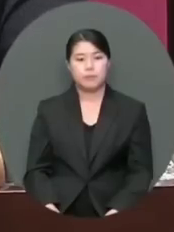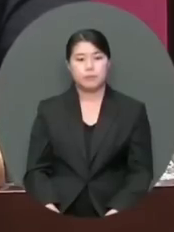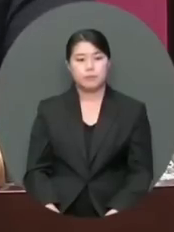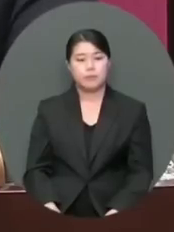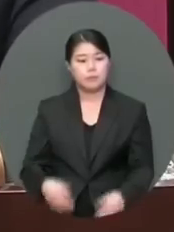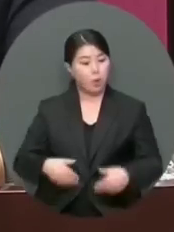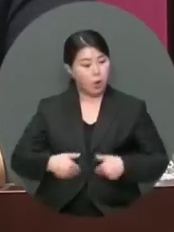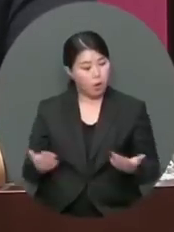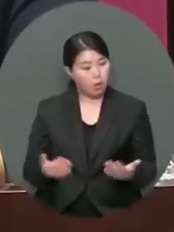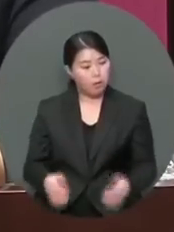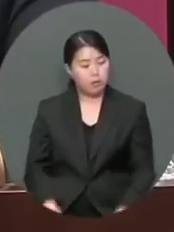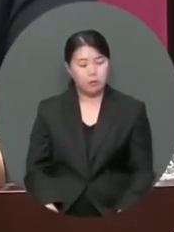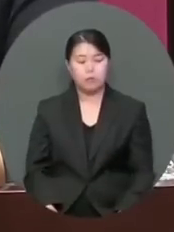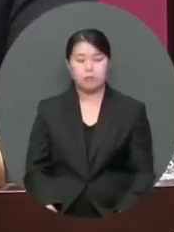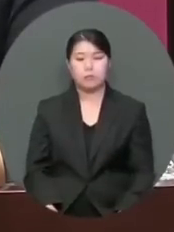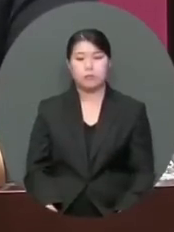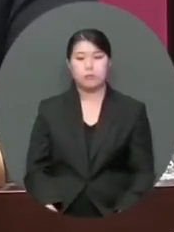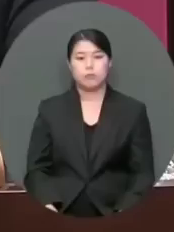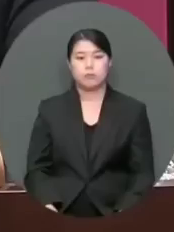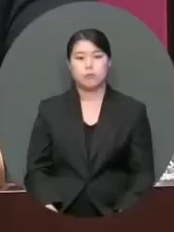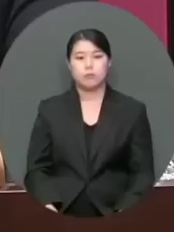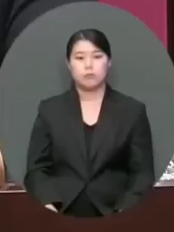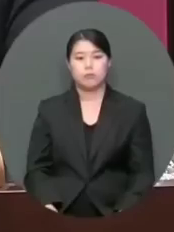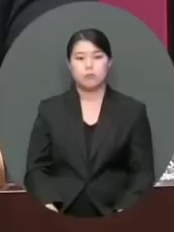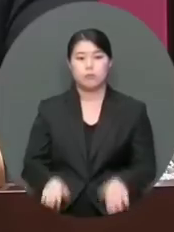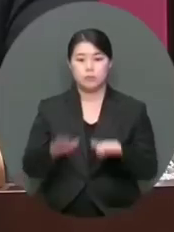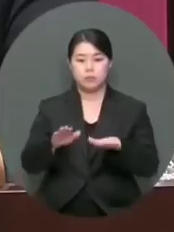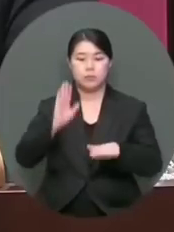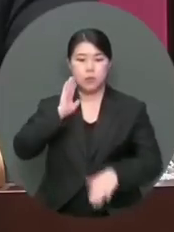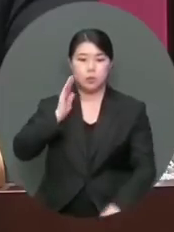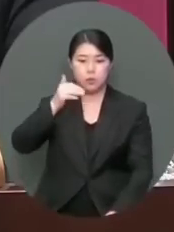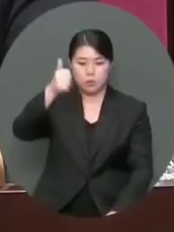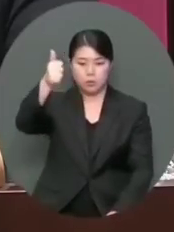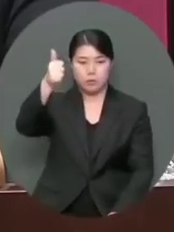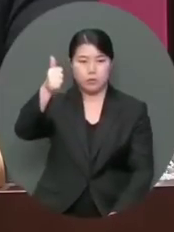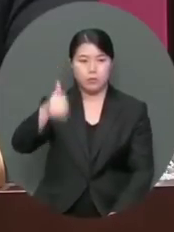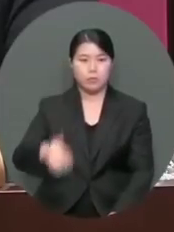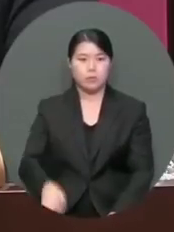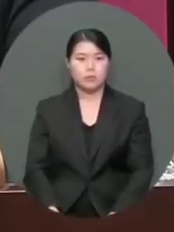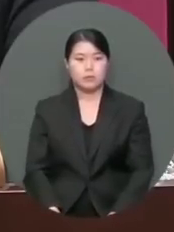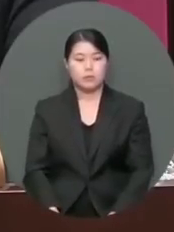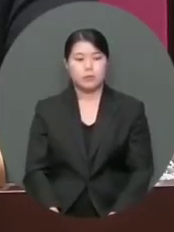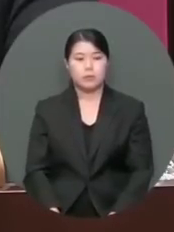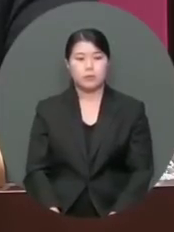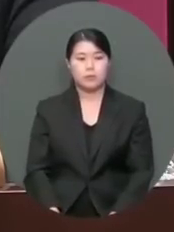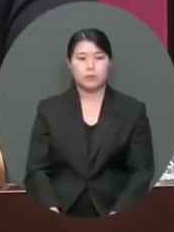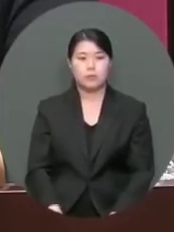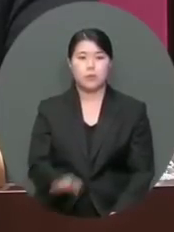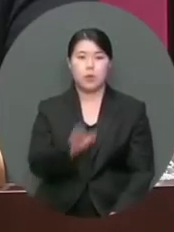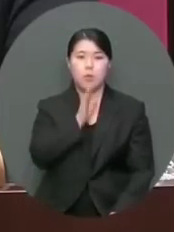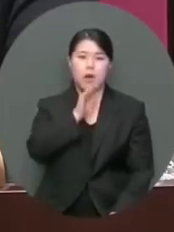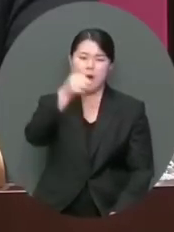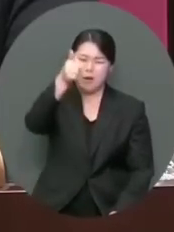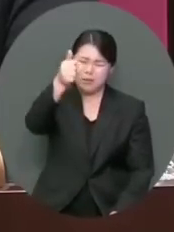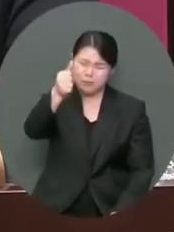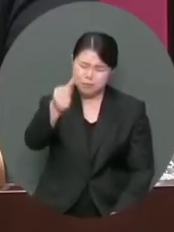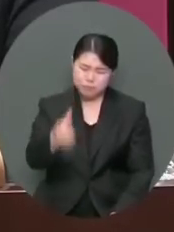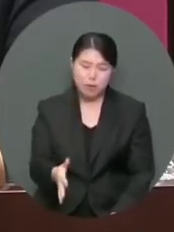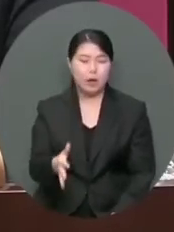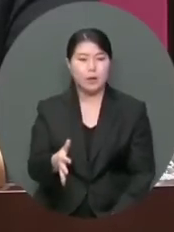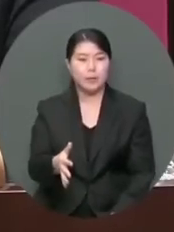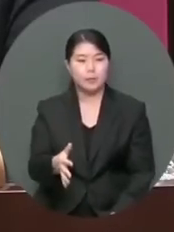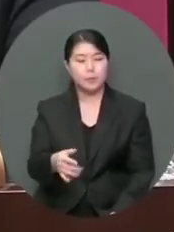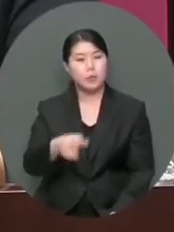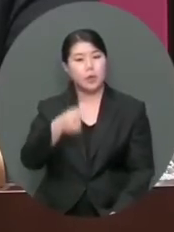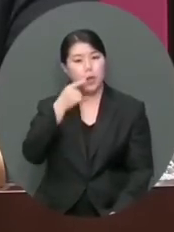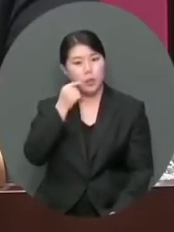필요 없어요? 하세요. 윤석열 대통령은 수십 번을 이러한 방류